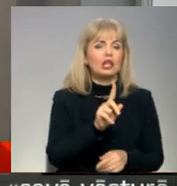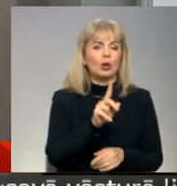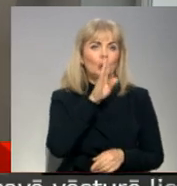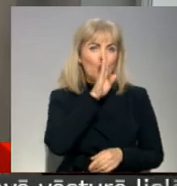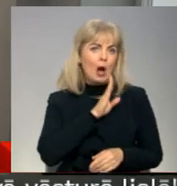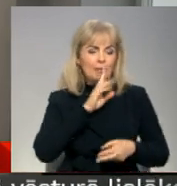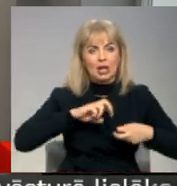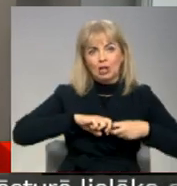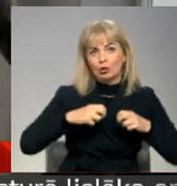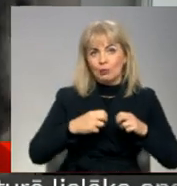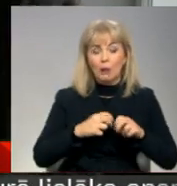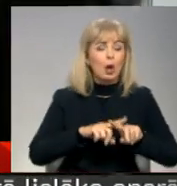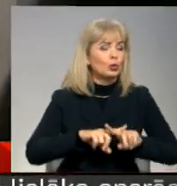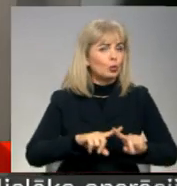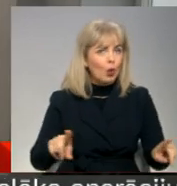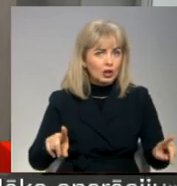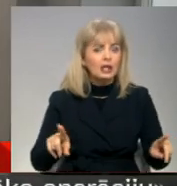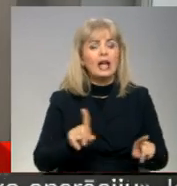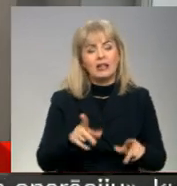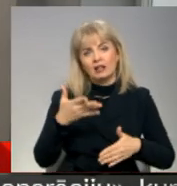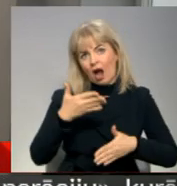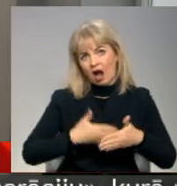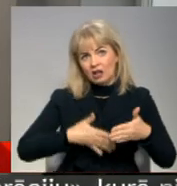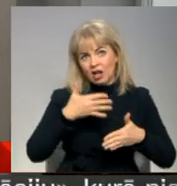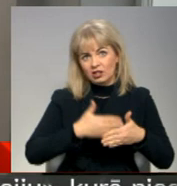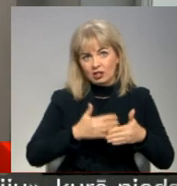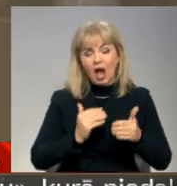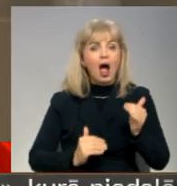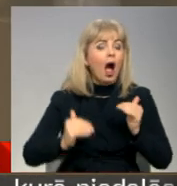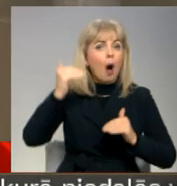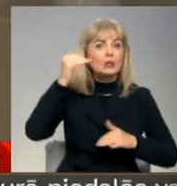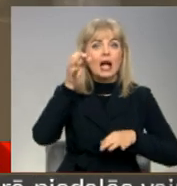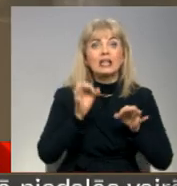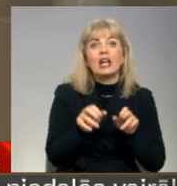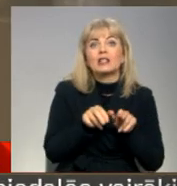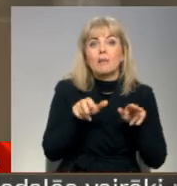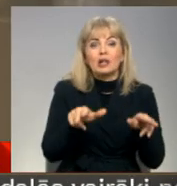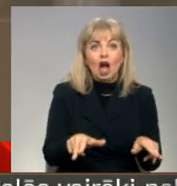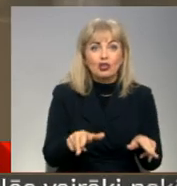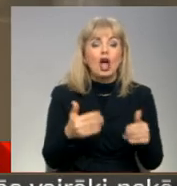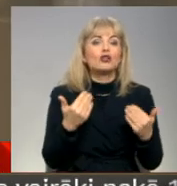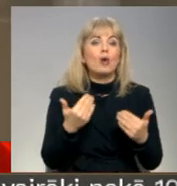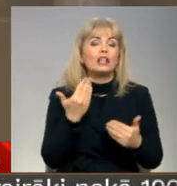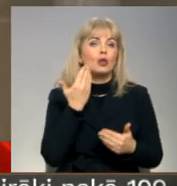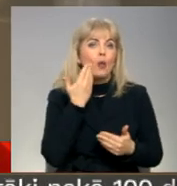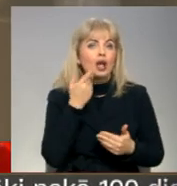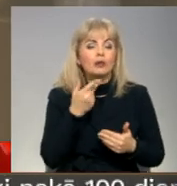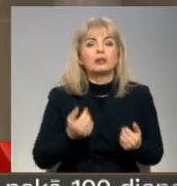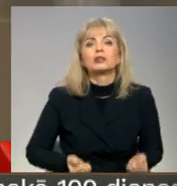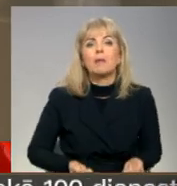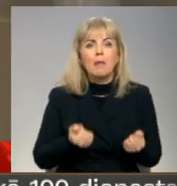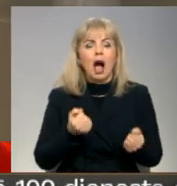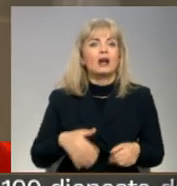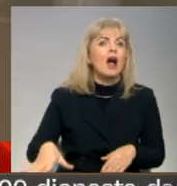problēmas, kuras nekavējoties ir jārisina. Bet augstākās tiesas priekšsēdētājs nosauca šo dienu par ļoti smagu